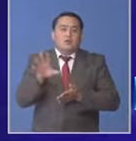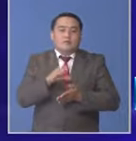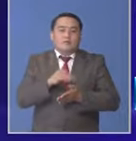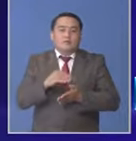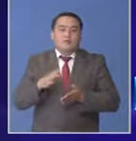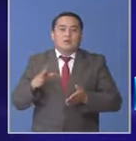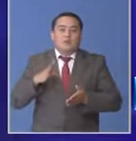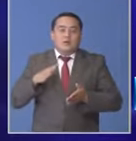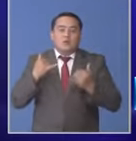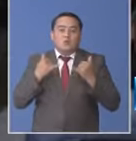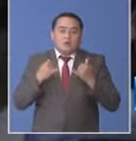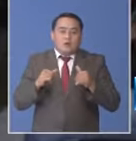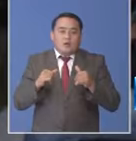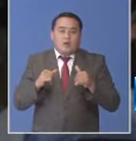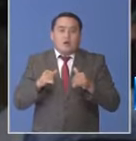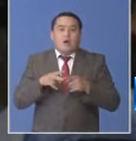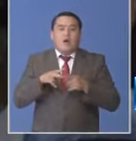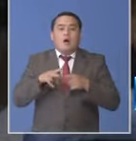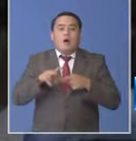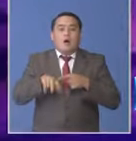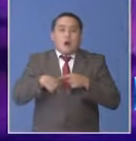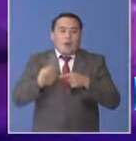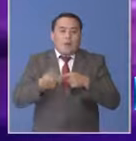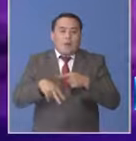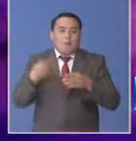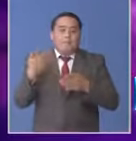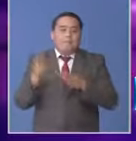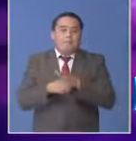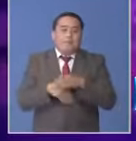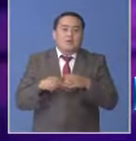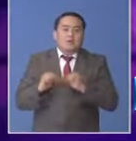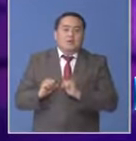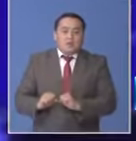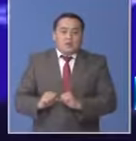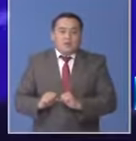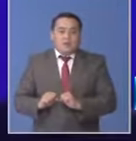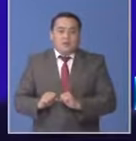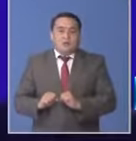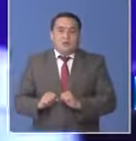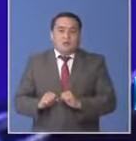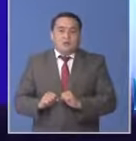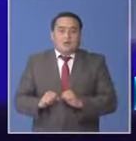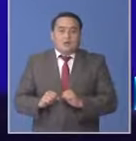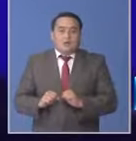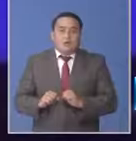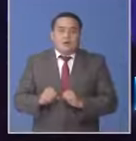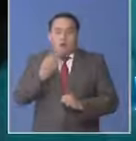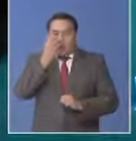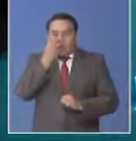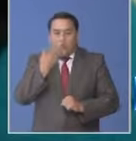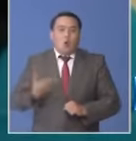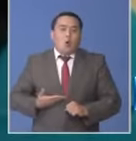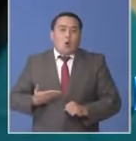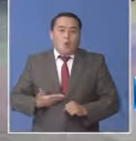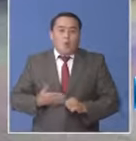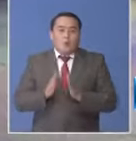равнодушным. Известные всему миру акробаты выступают без страховки. Порадовали зрители воздушные гимнасты, жонглеры, а также клоуны. По